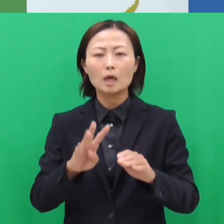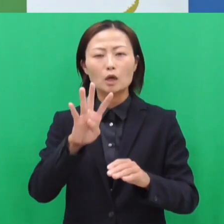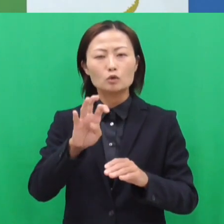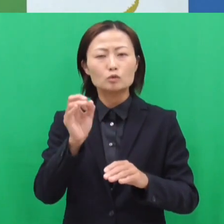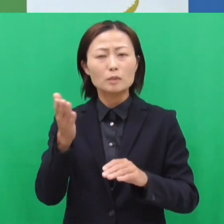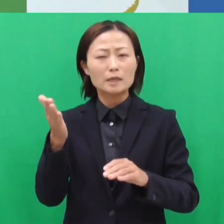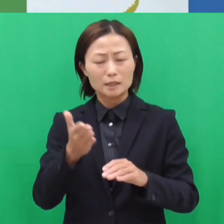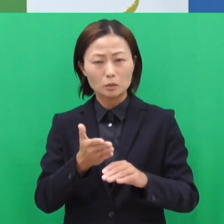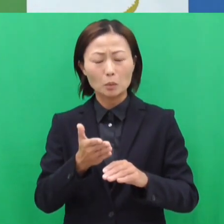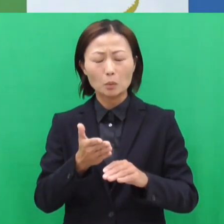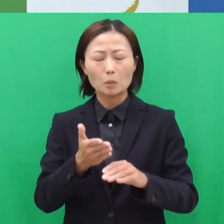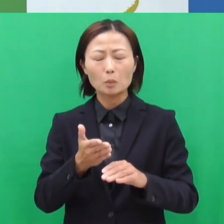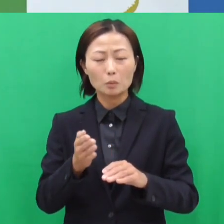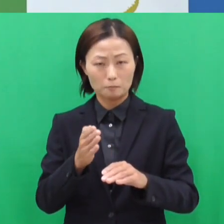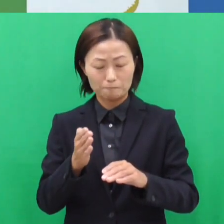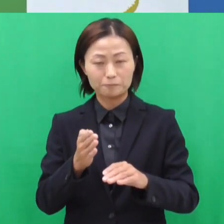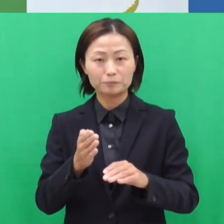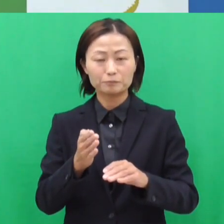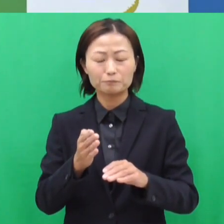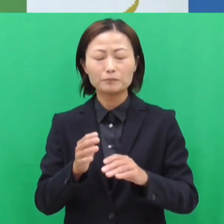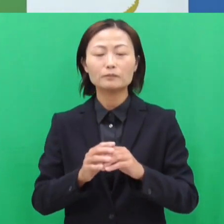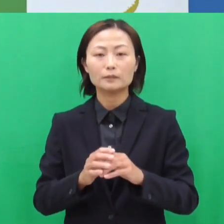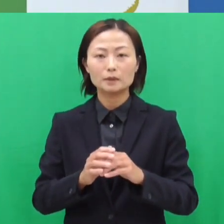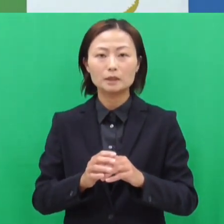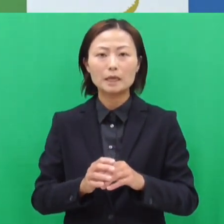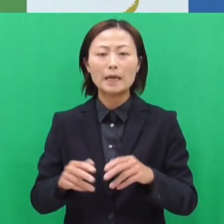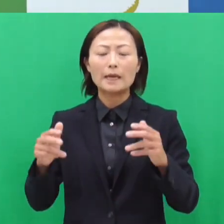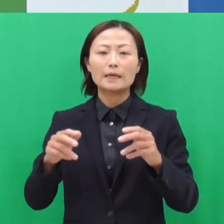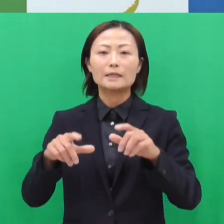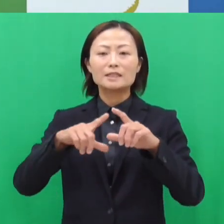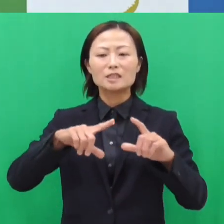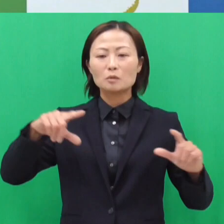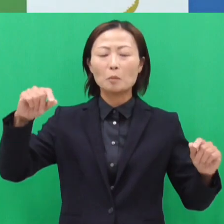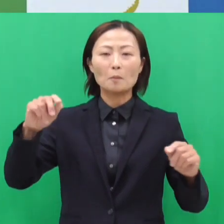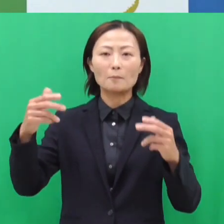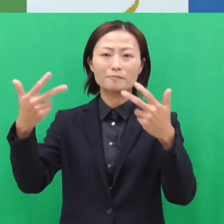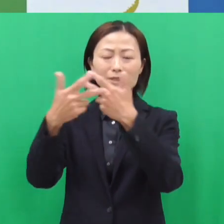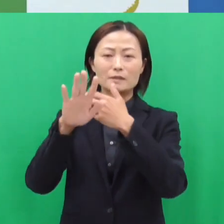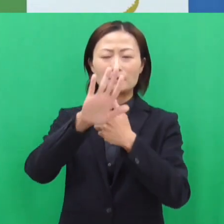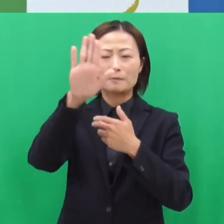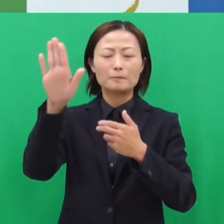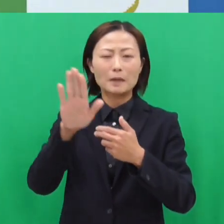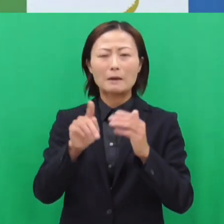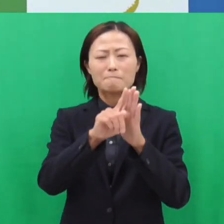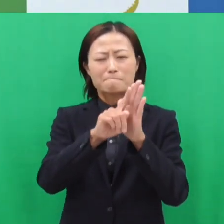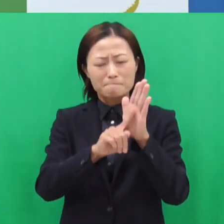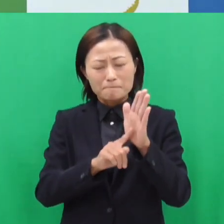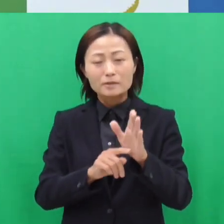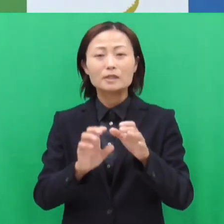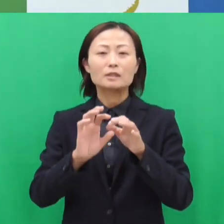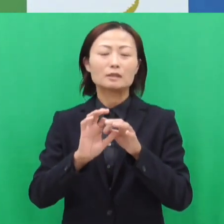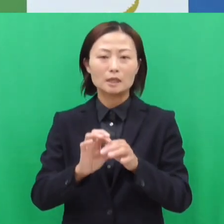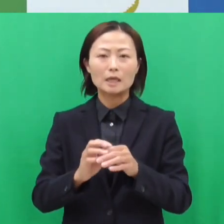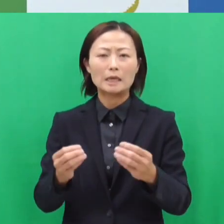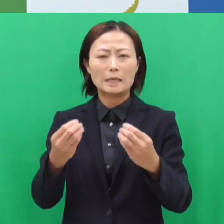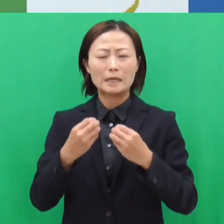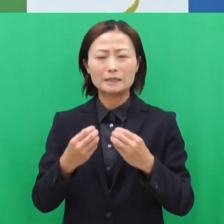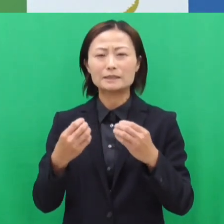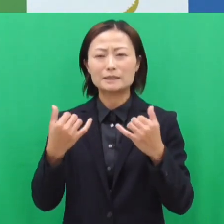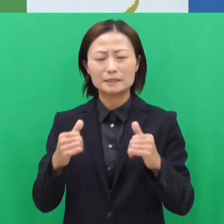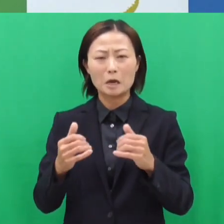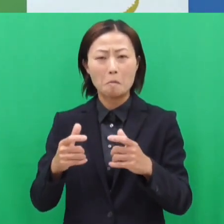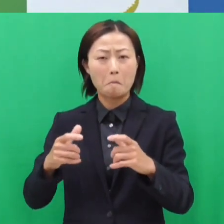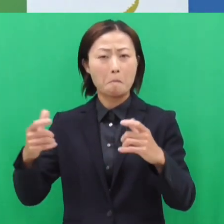特に下の方寒いところがですね今やっぱり患者数の増加っていうのを選挙だと思うんですがその点についてまあ